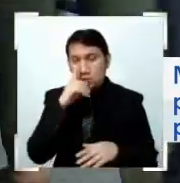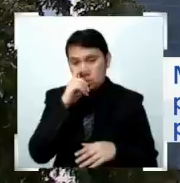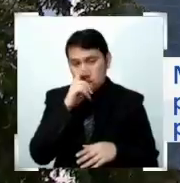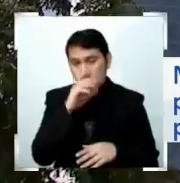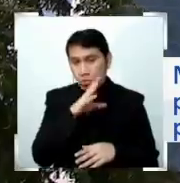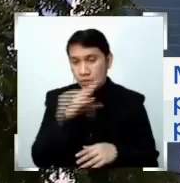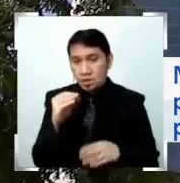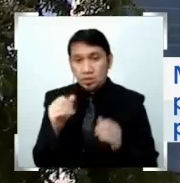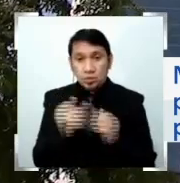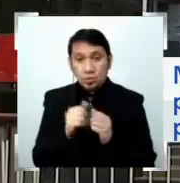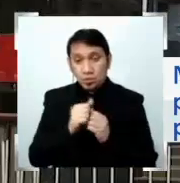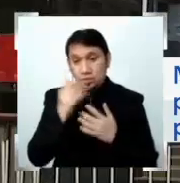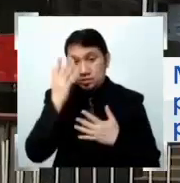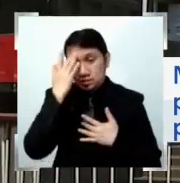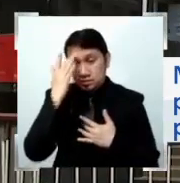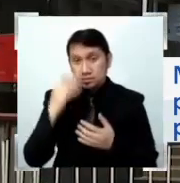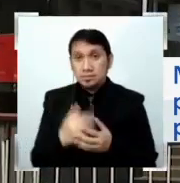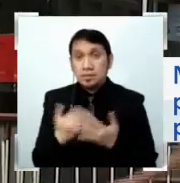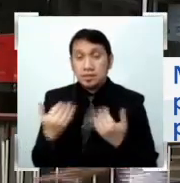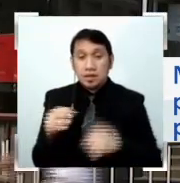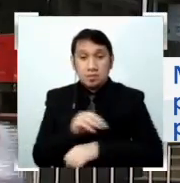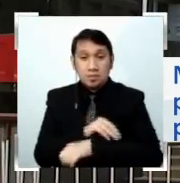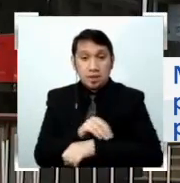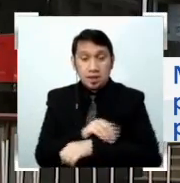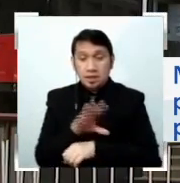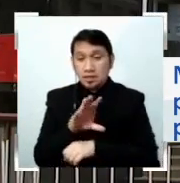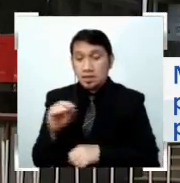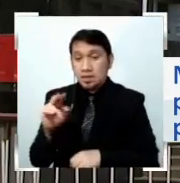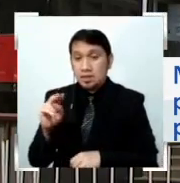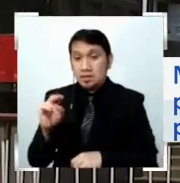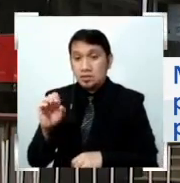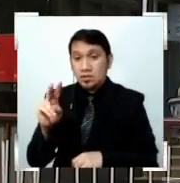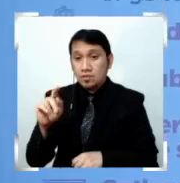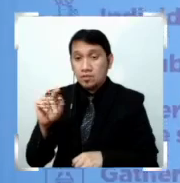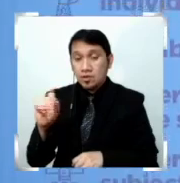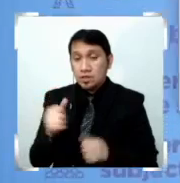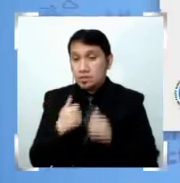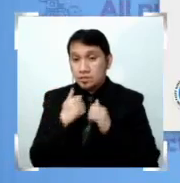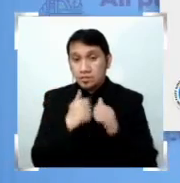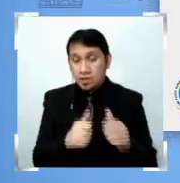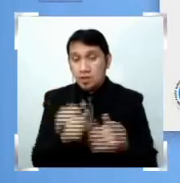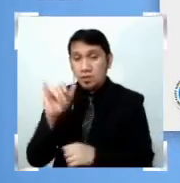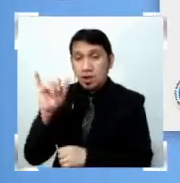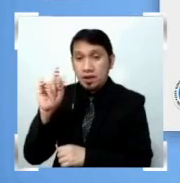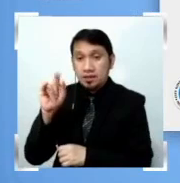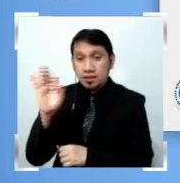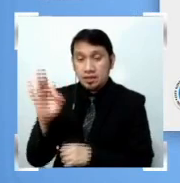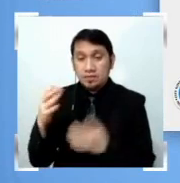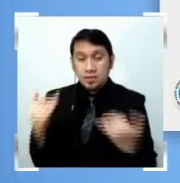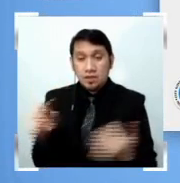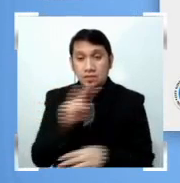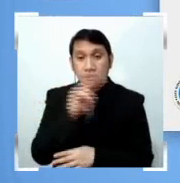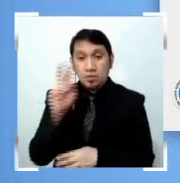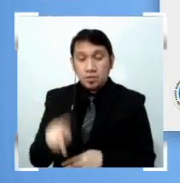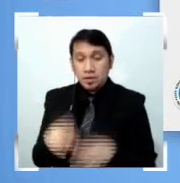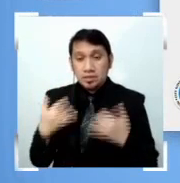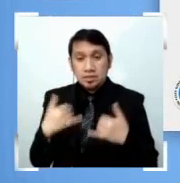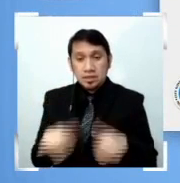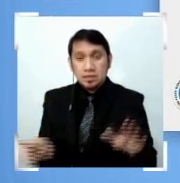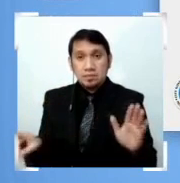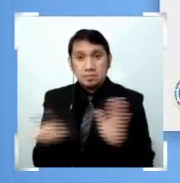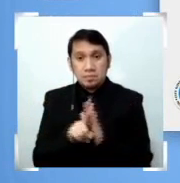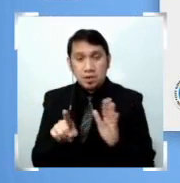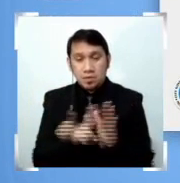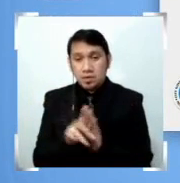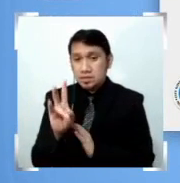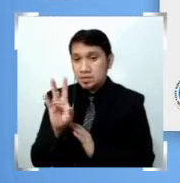comorbidity. Ang Makati at Navota susunod sa IATF guidelines. Sa Valenzuela, bawal pa rin lumabas ang mga edad 17